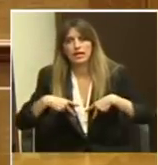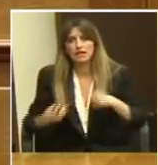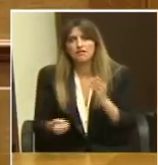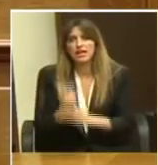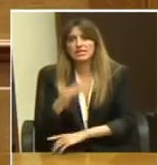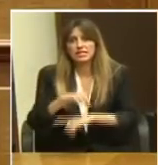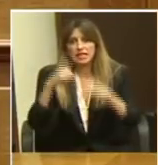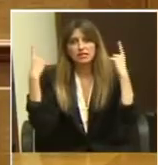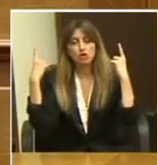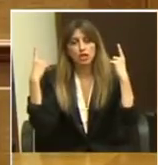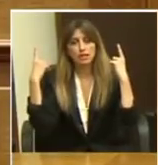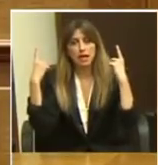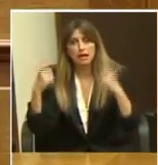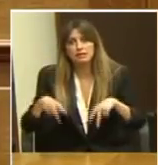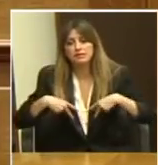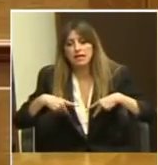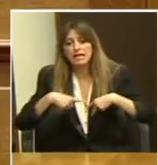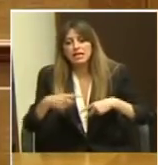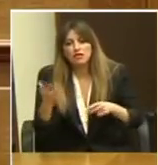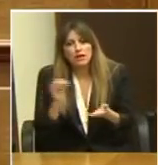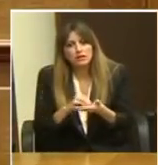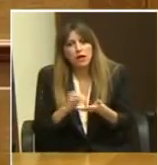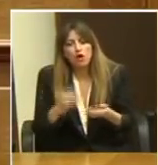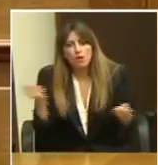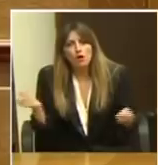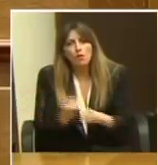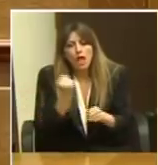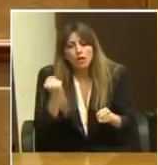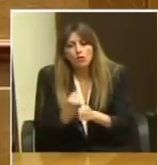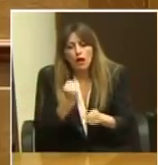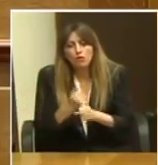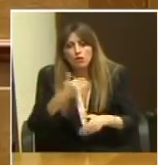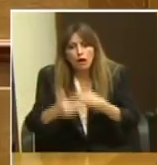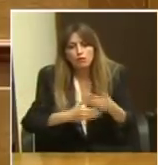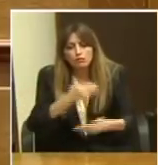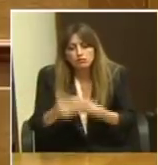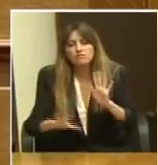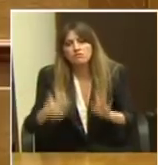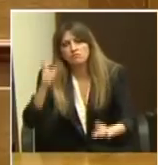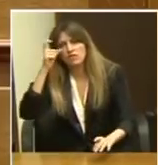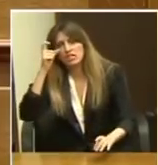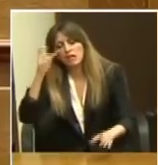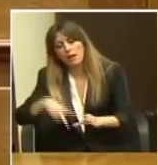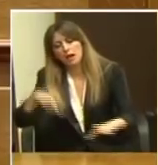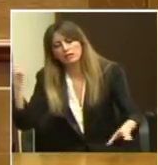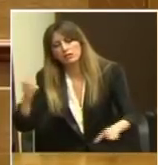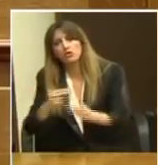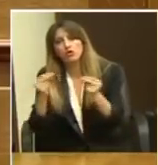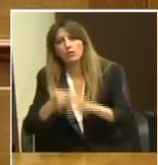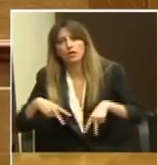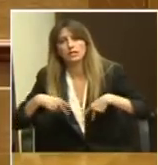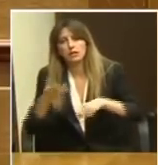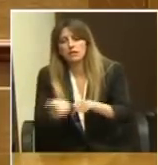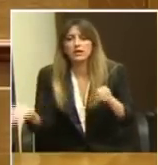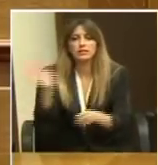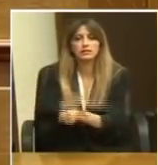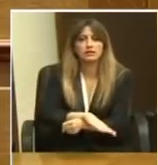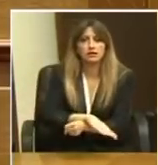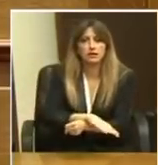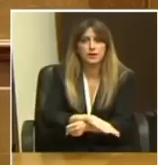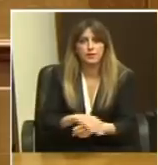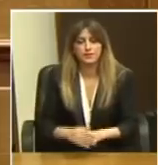της, εξαγορασμένος από συμφέροντα που τα κατανόμασε ο Κωνσταντίνος Μητσοτάκης. Για να